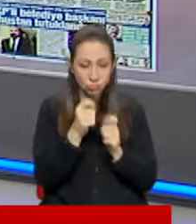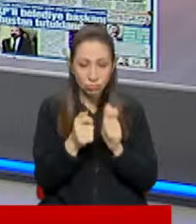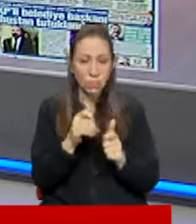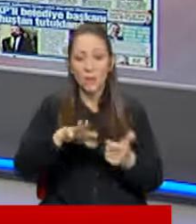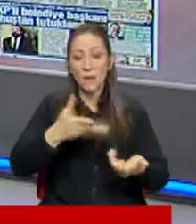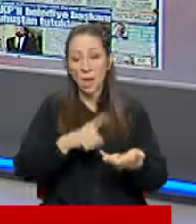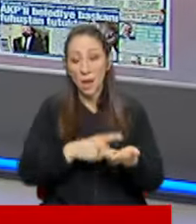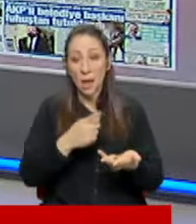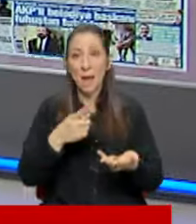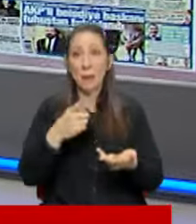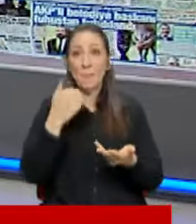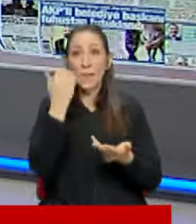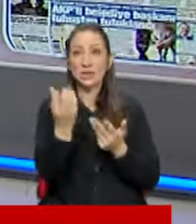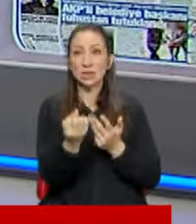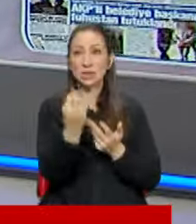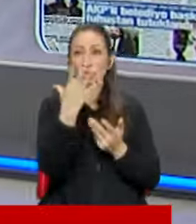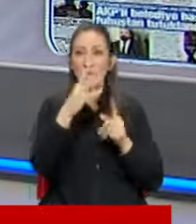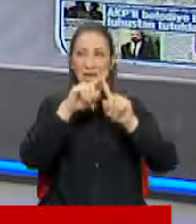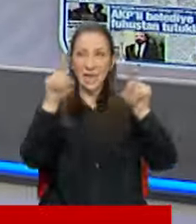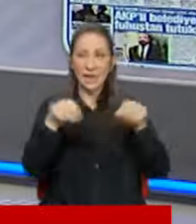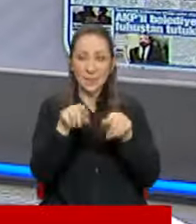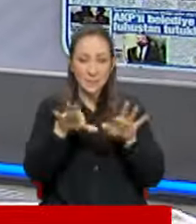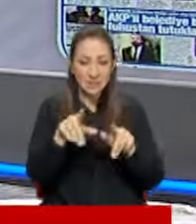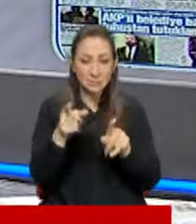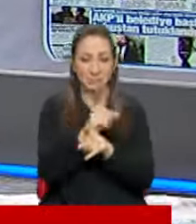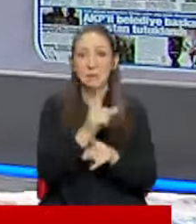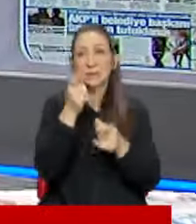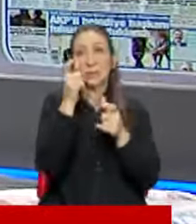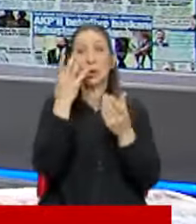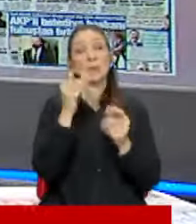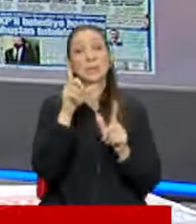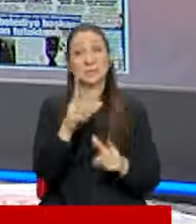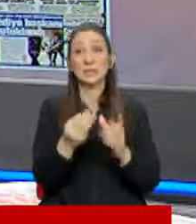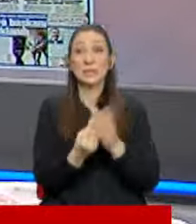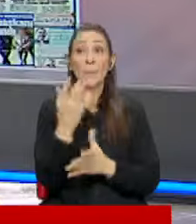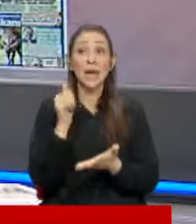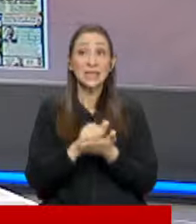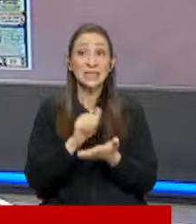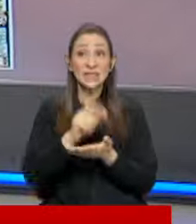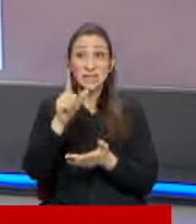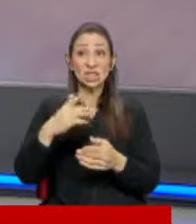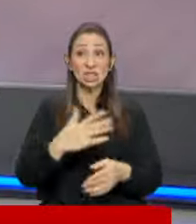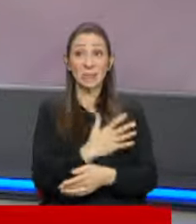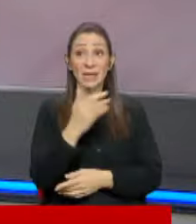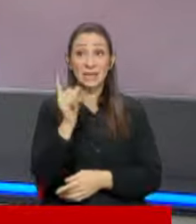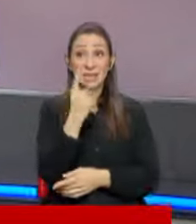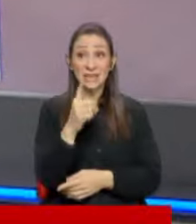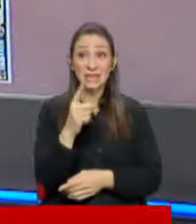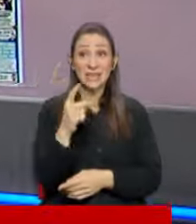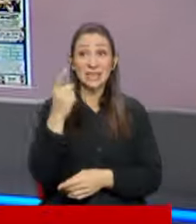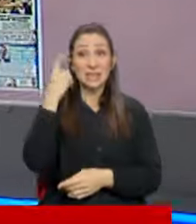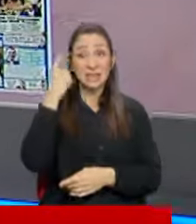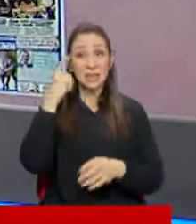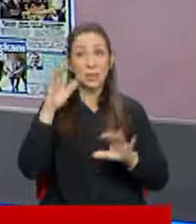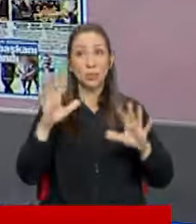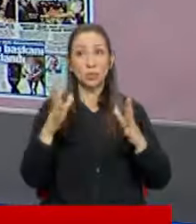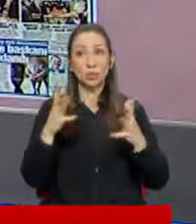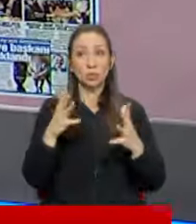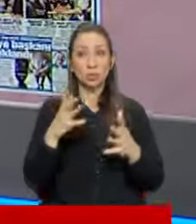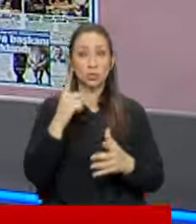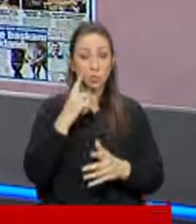işte o beyaz ışık yayan ekranlarda dikkat edilmesi gerekiyor. Sabah gazetesi CHP liderinin zihniyeti